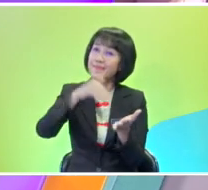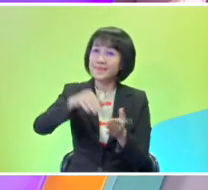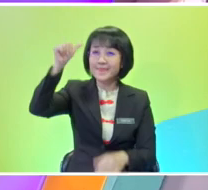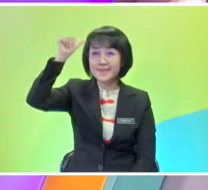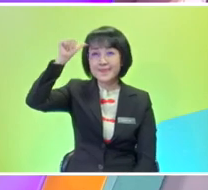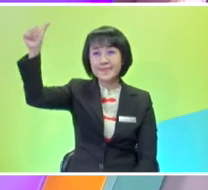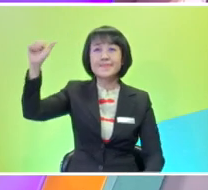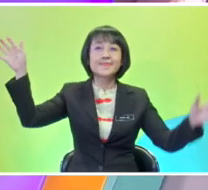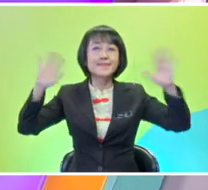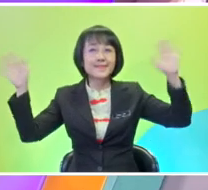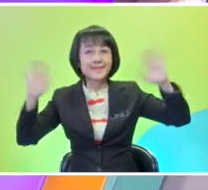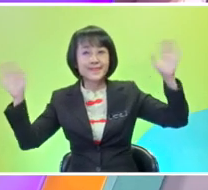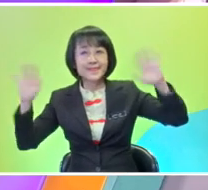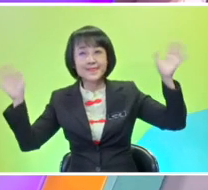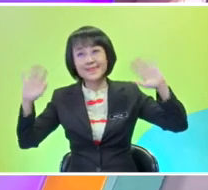bye